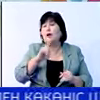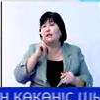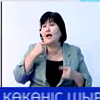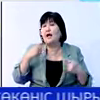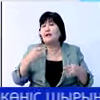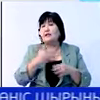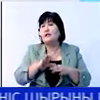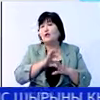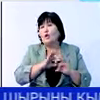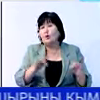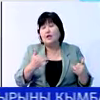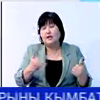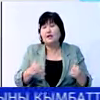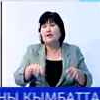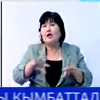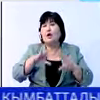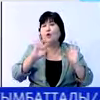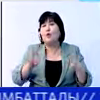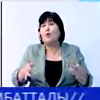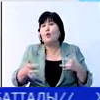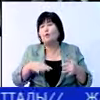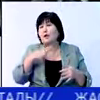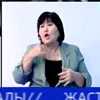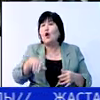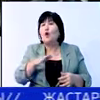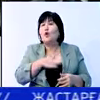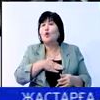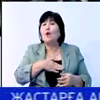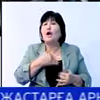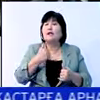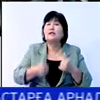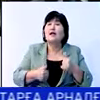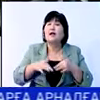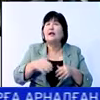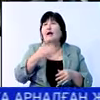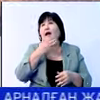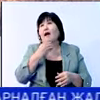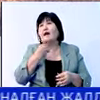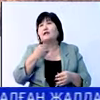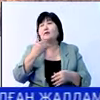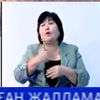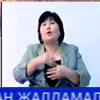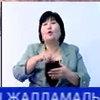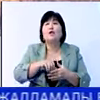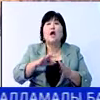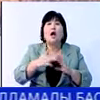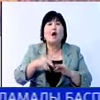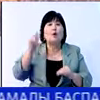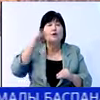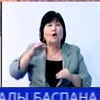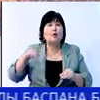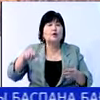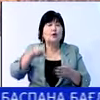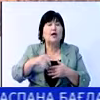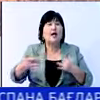салада озық, әзіресе өрелі өнерпаздар жетерлік. Рухани әңгімемен өрілген шара әсерлі қойылымға ұласты. Аудан оқушыларынан